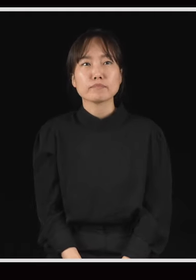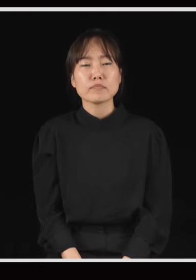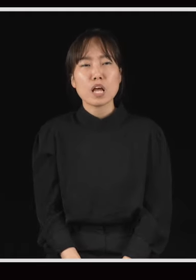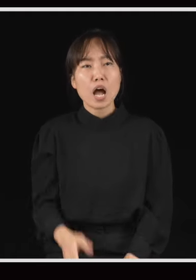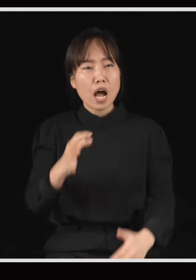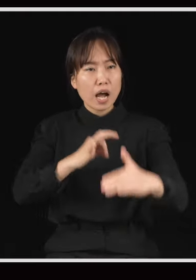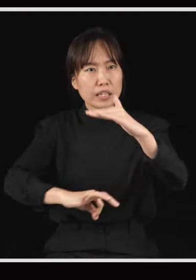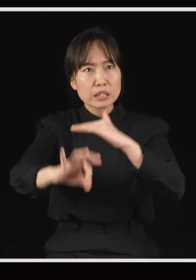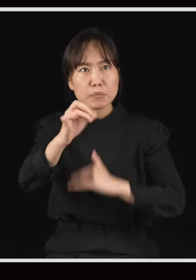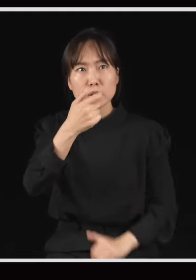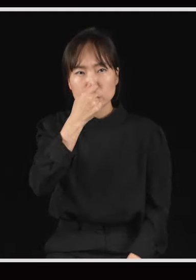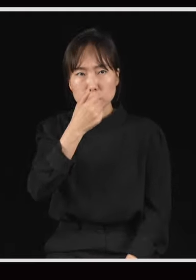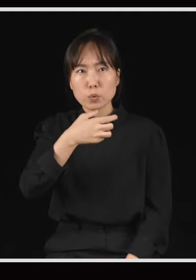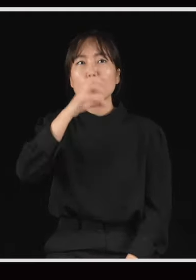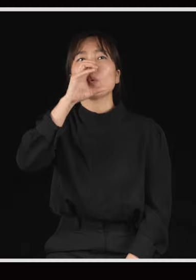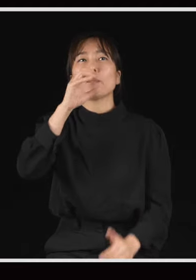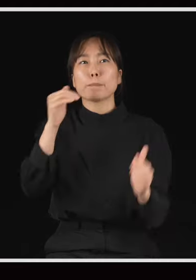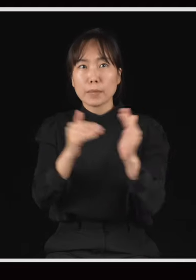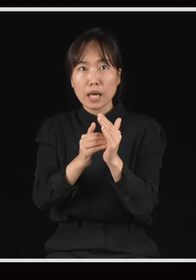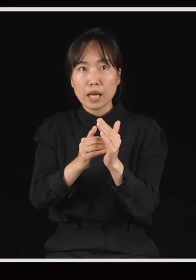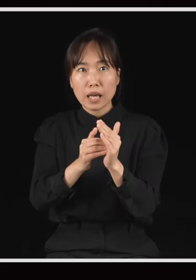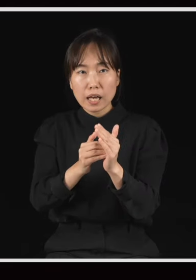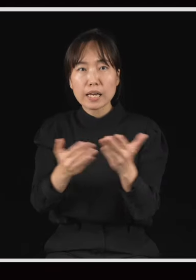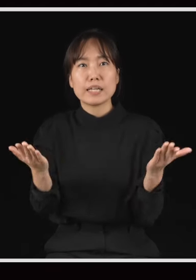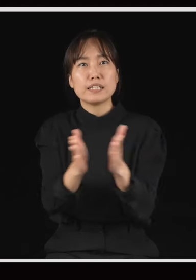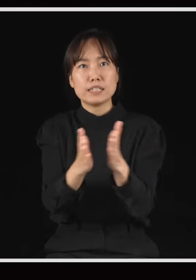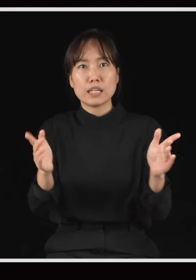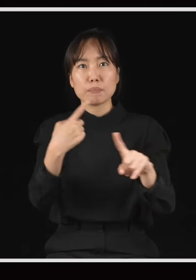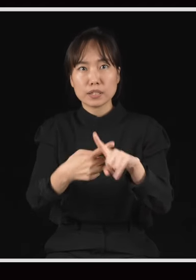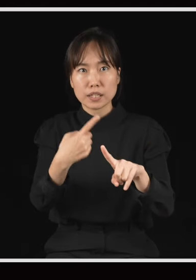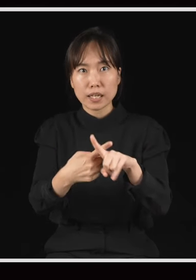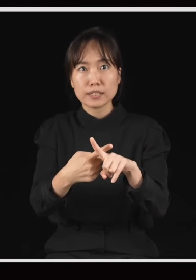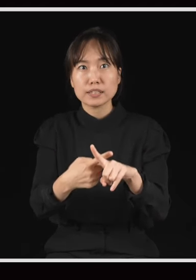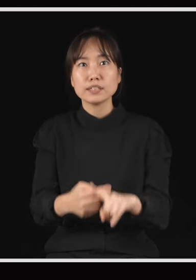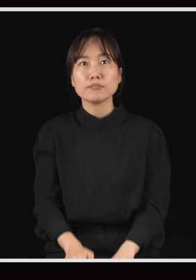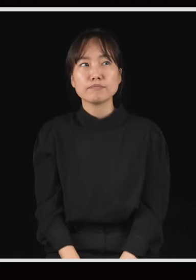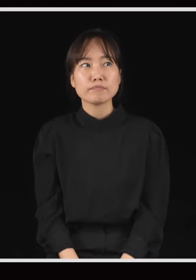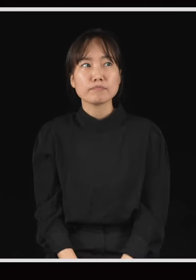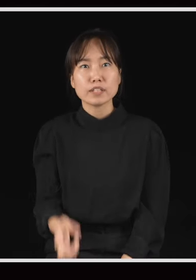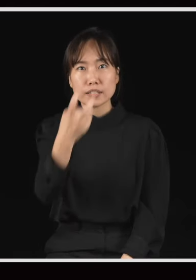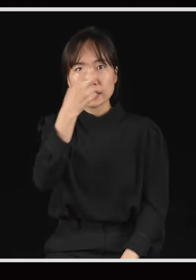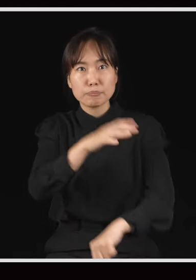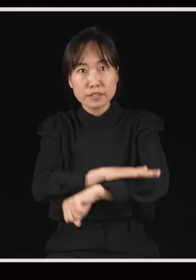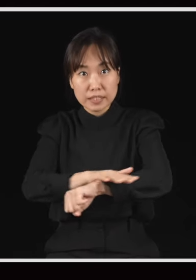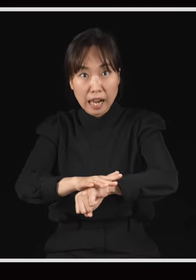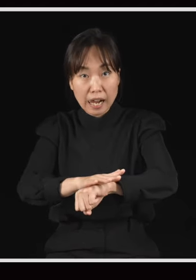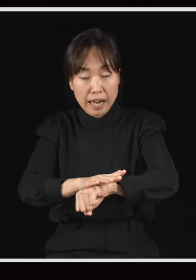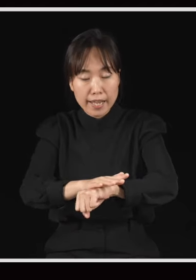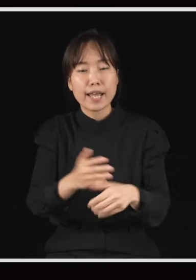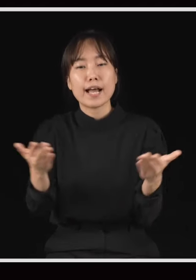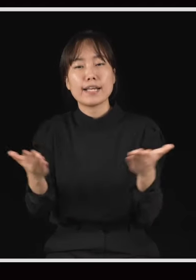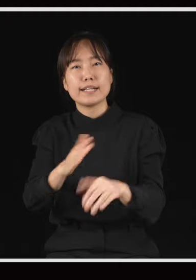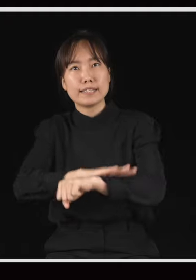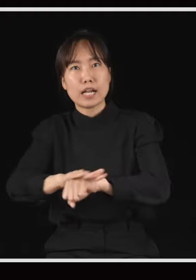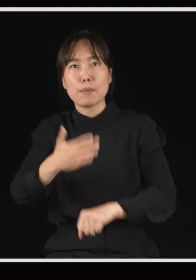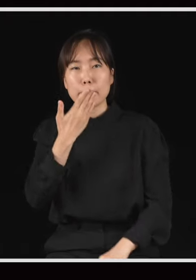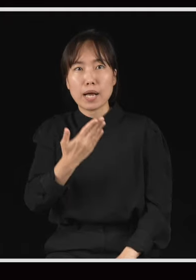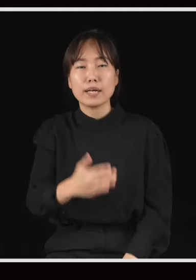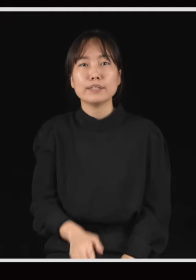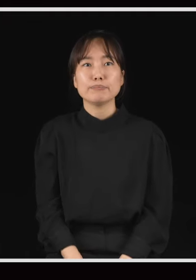한 병 원샷하고 일하는 거하고 똑같습니다. 그래서 잠을 자야 돼. 그러니까 잠을 자야지 제대로 일을 할 수가